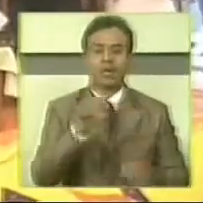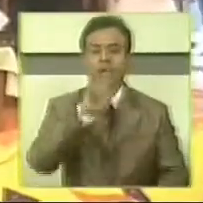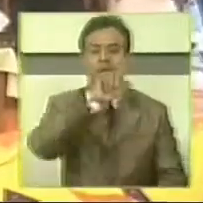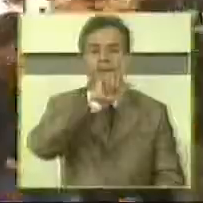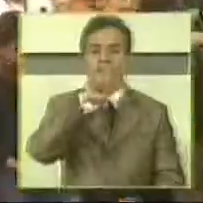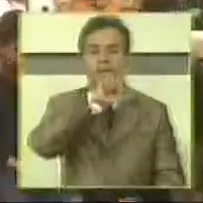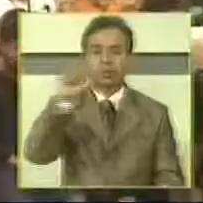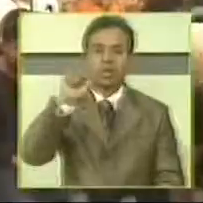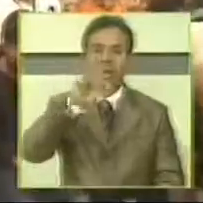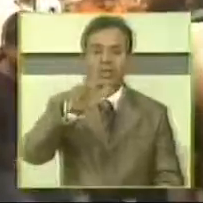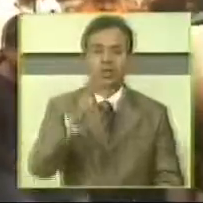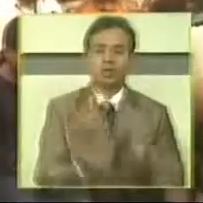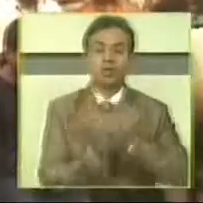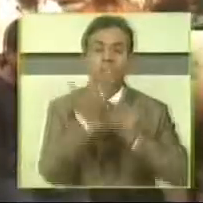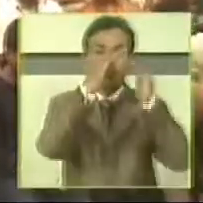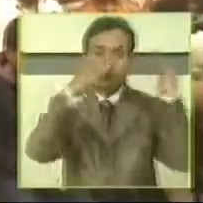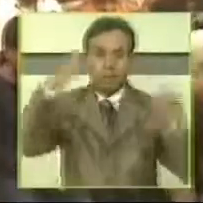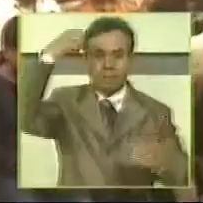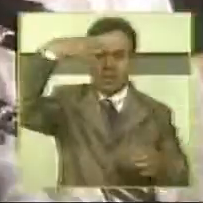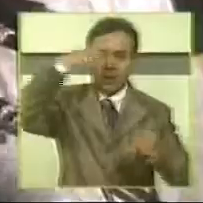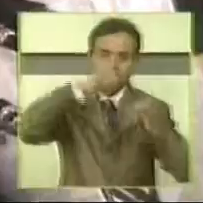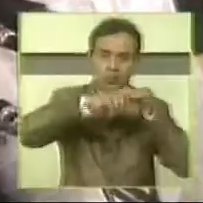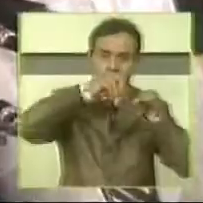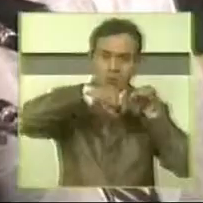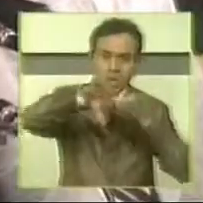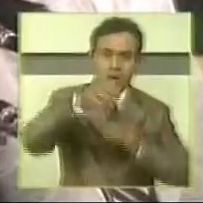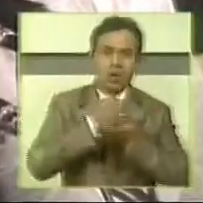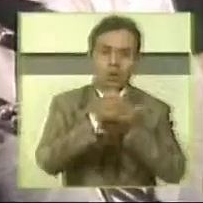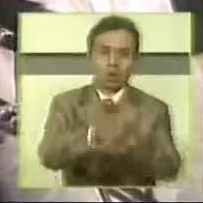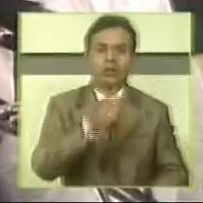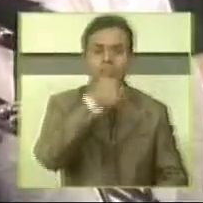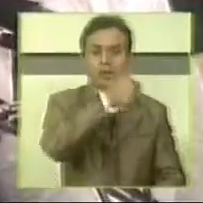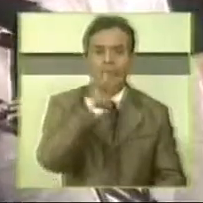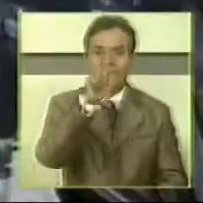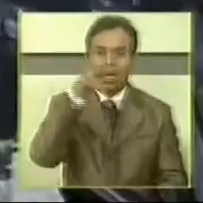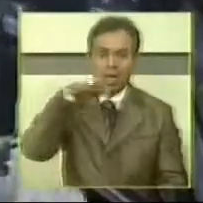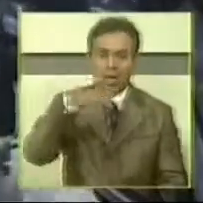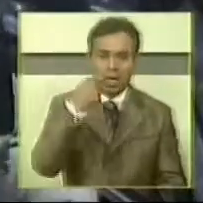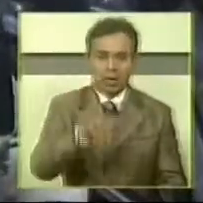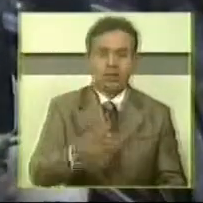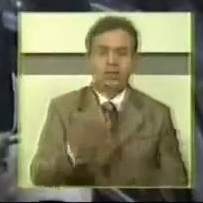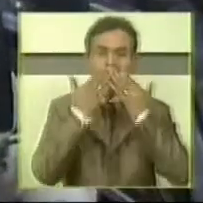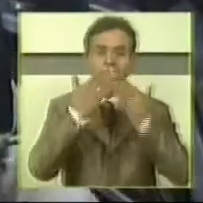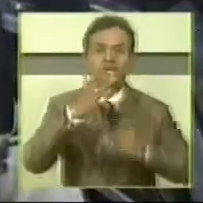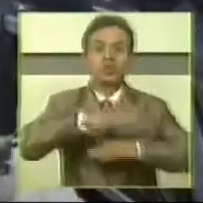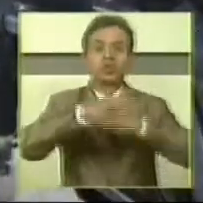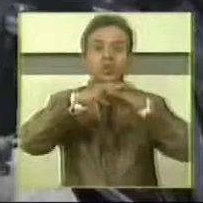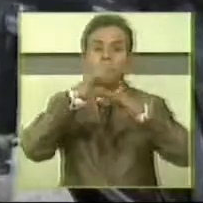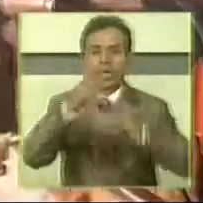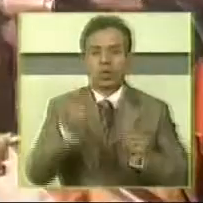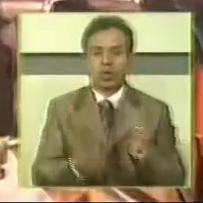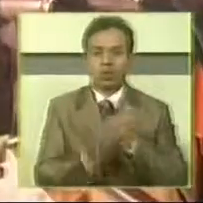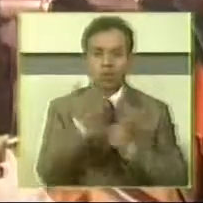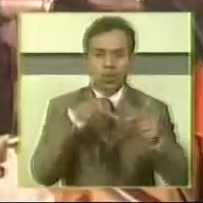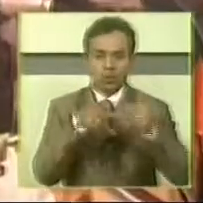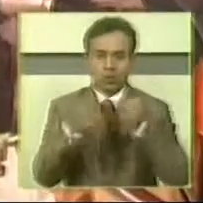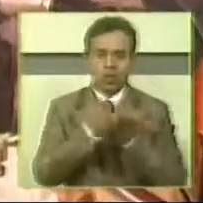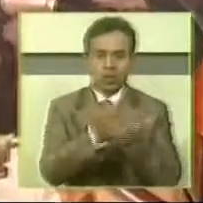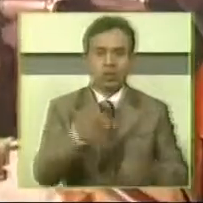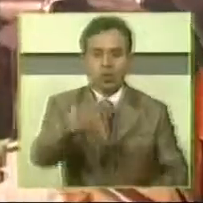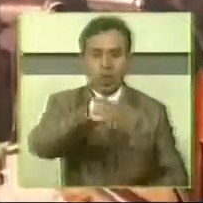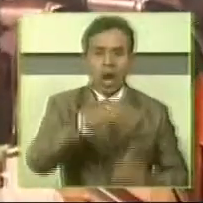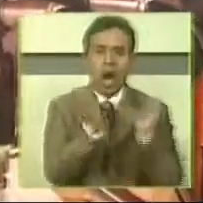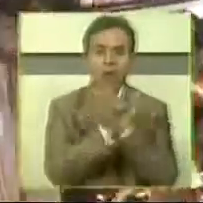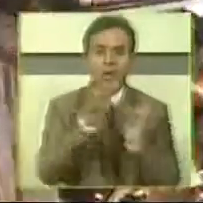সংযোগ এবং 68 লাখ টাকা ব্যয়ে মুর্শিদা হাই স্কুলের একাডেমিক ভবনের উদ্বোধন গতকাল করা হয়েছে। এ উপলক্ষে স্থানীয় অমিরেক মুর্শিদা